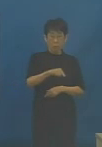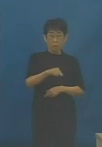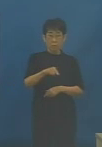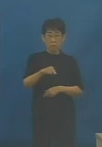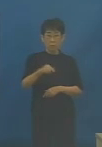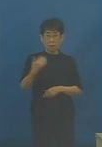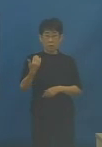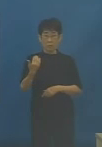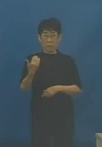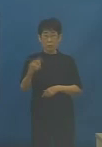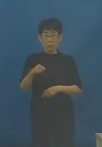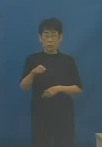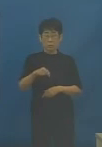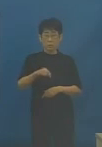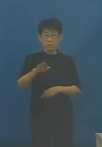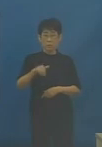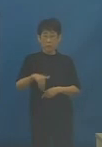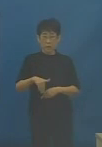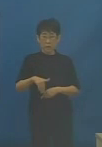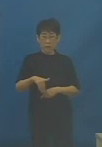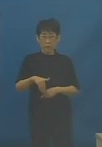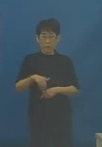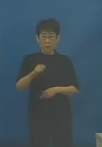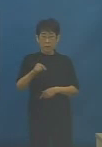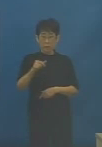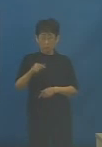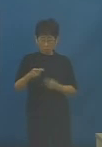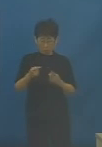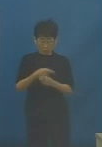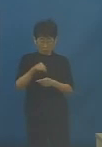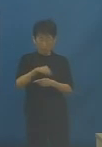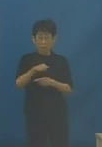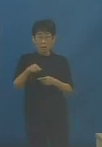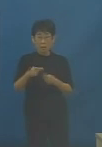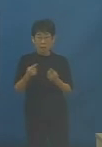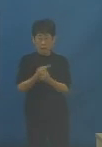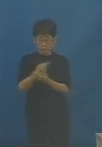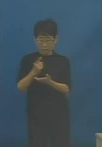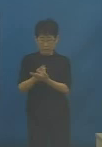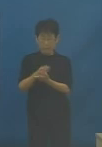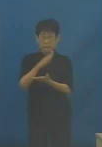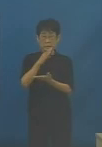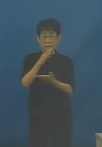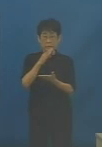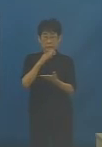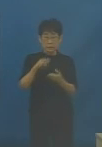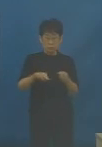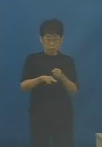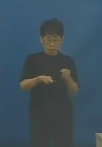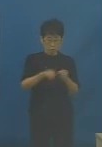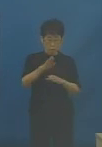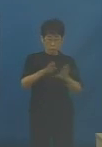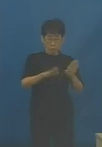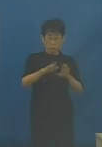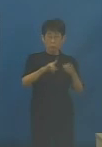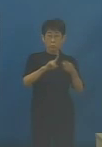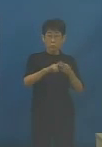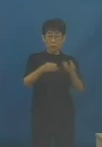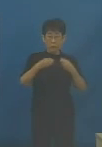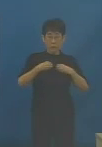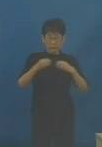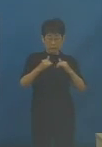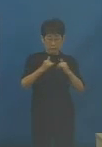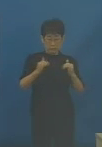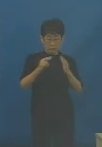しして仕事のやり方変えているだけの理由で、実際にそのウイルスの状況やら、感染者が置か